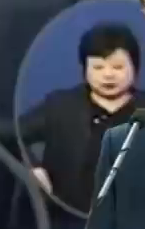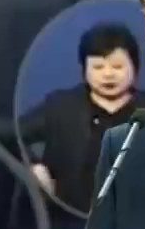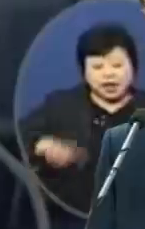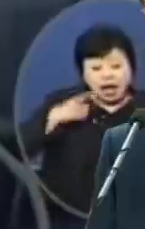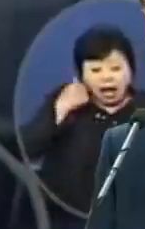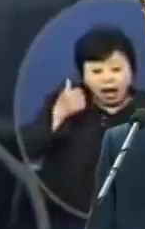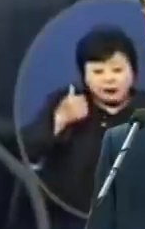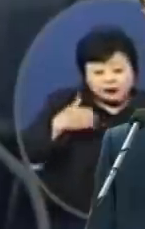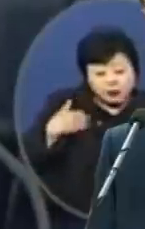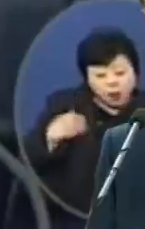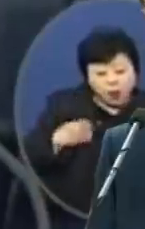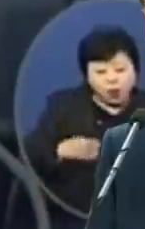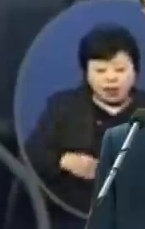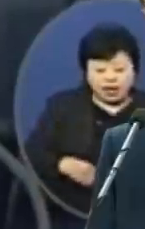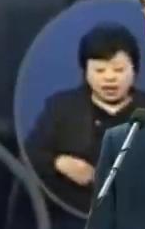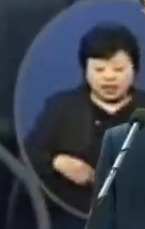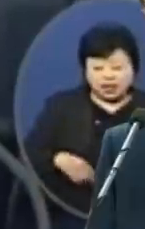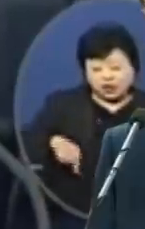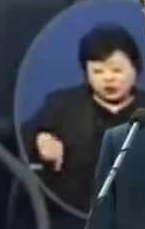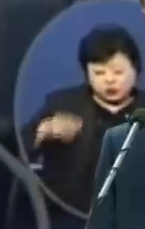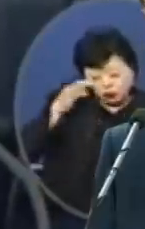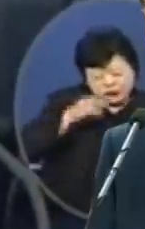들고서 뒷걸음질 쳐 들어갔습니다.